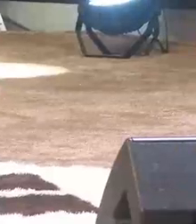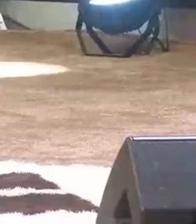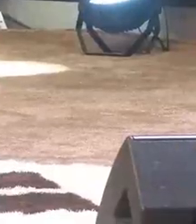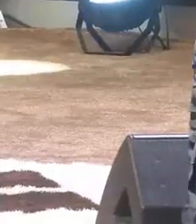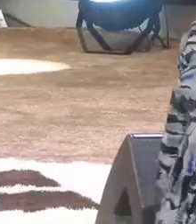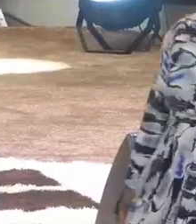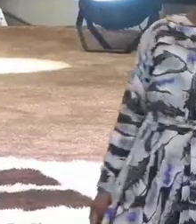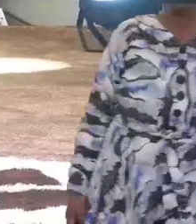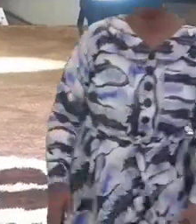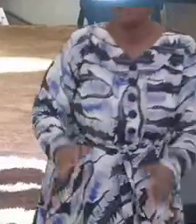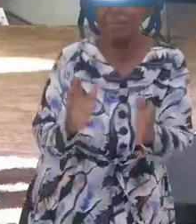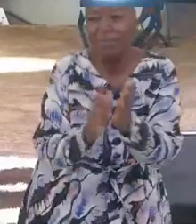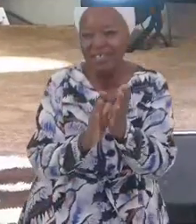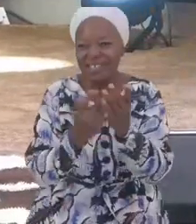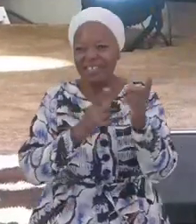Gloire à Dieu.